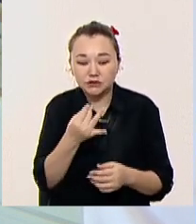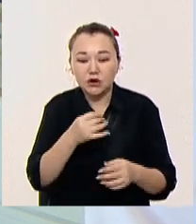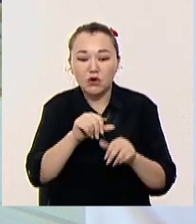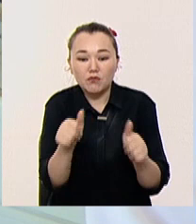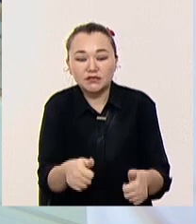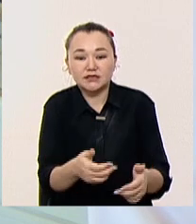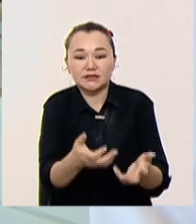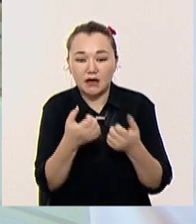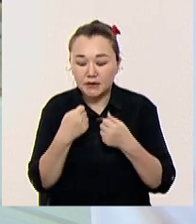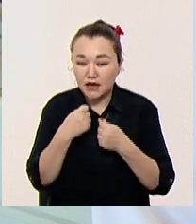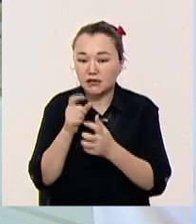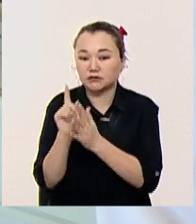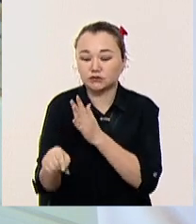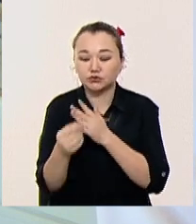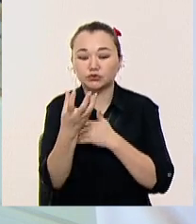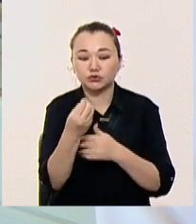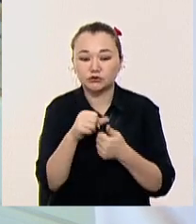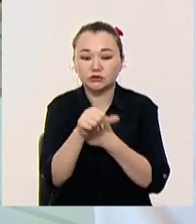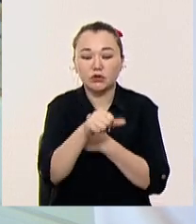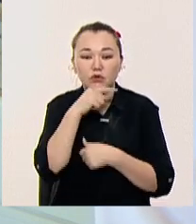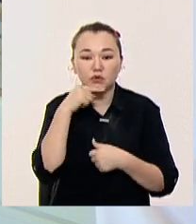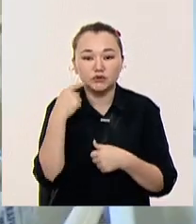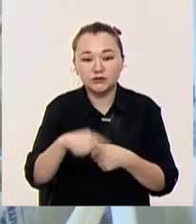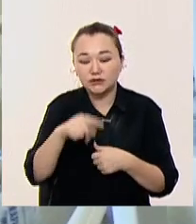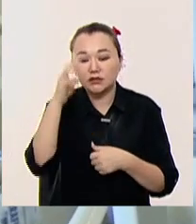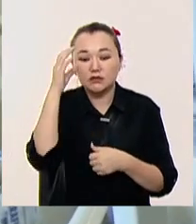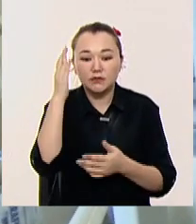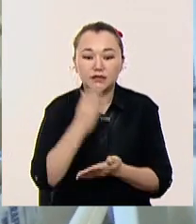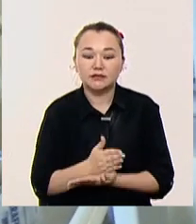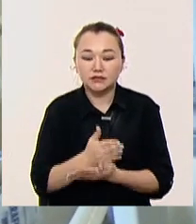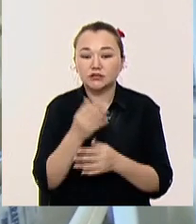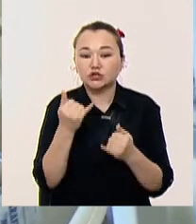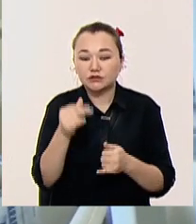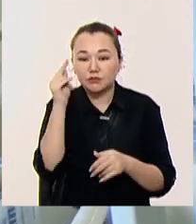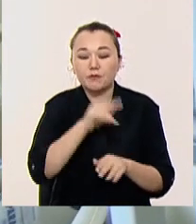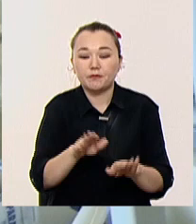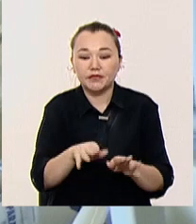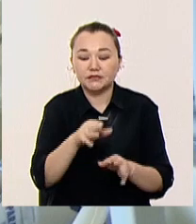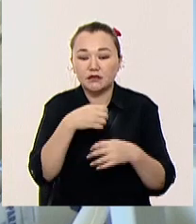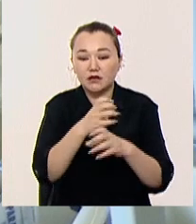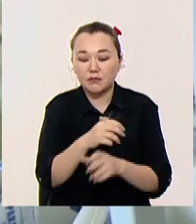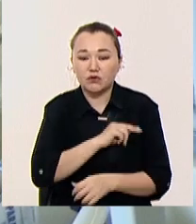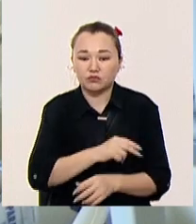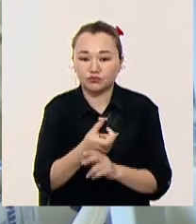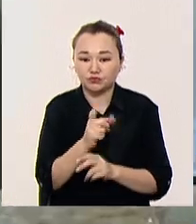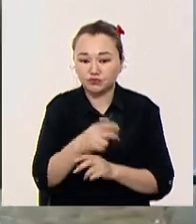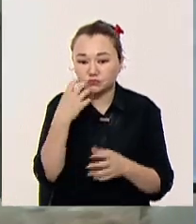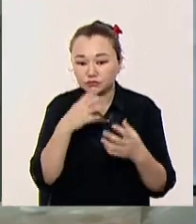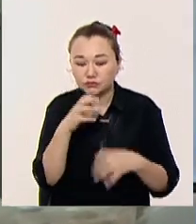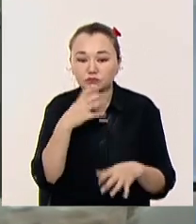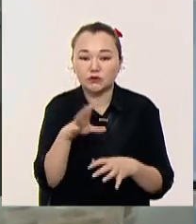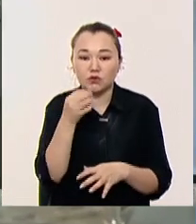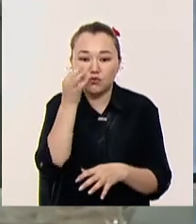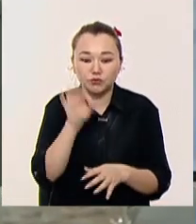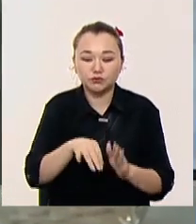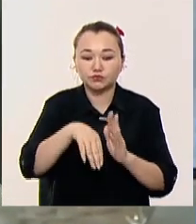кетті. Одан бөлек тағы да ресейлік ғалымдар бар. Қазір оқу орнының зертханасында жұмыс қызу. Мұнда тәжірибелерін